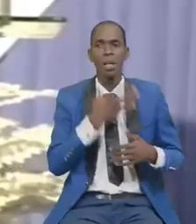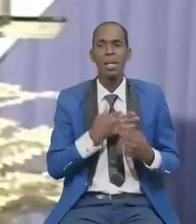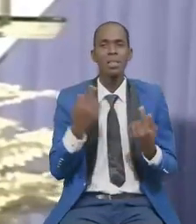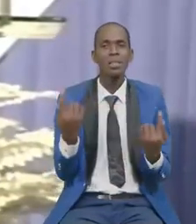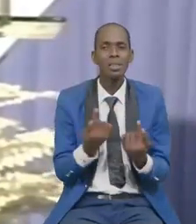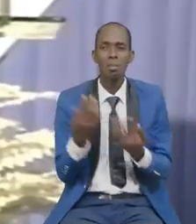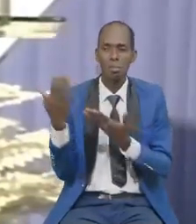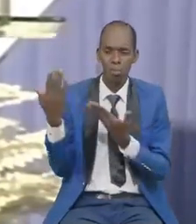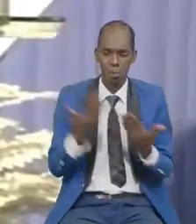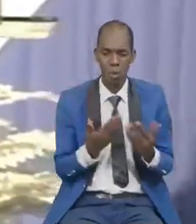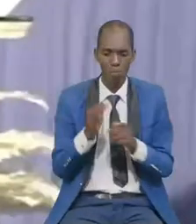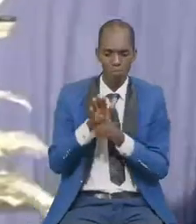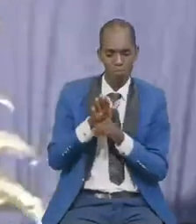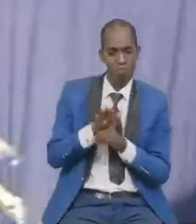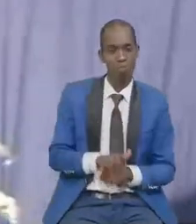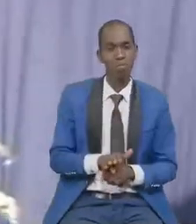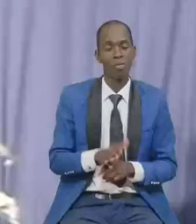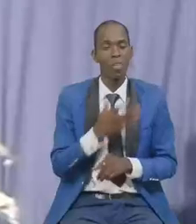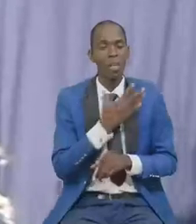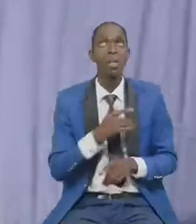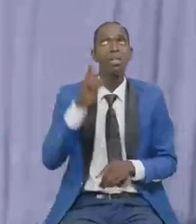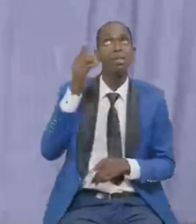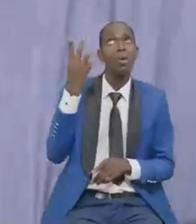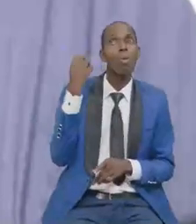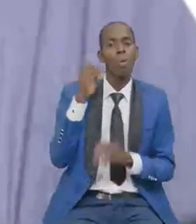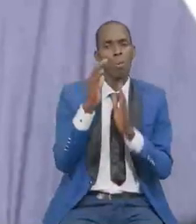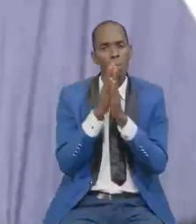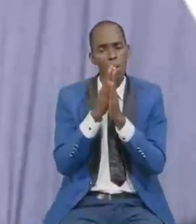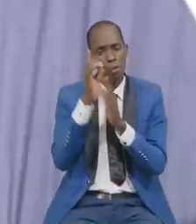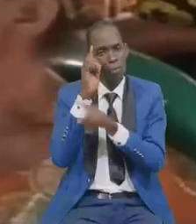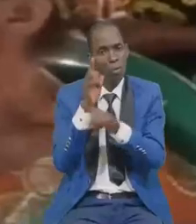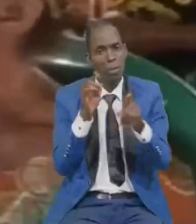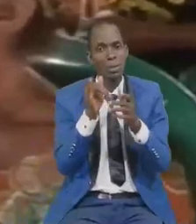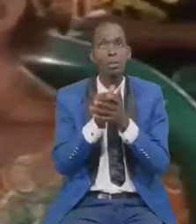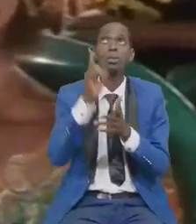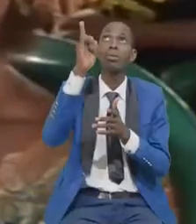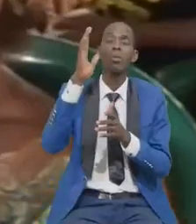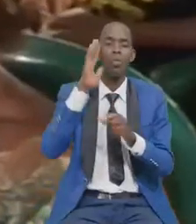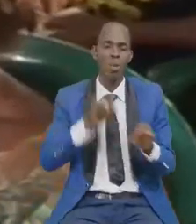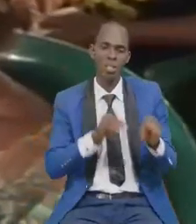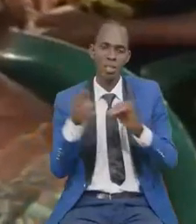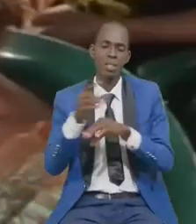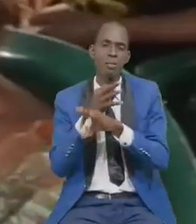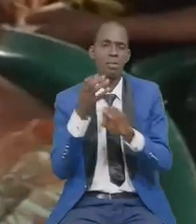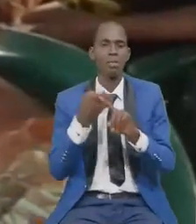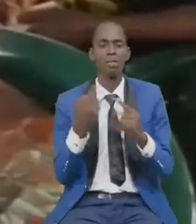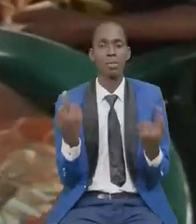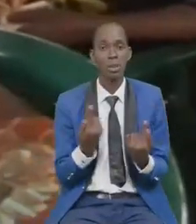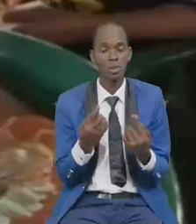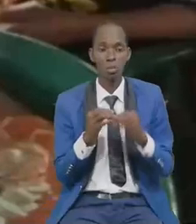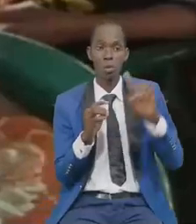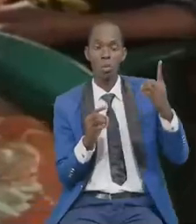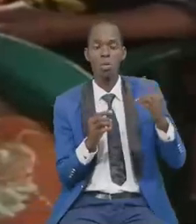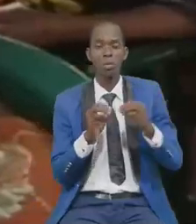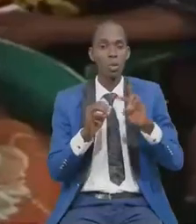l'oppression. Et il priait pour eux. Que Dieu les affranchisse du péché. Premièrement, libéré de la maladie.